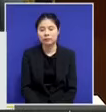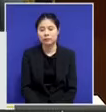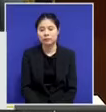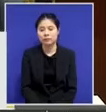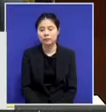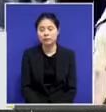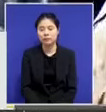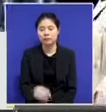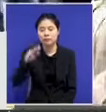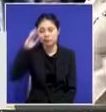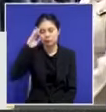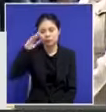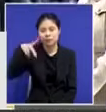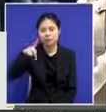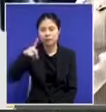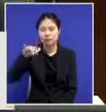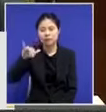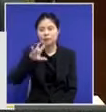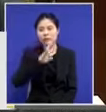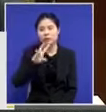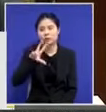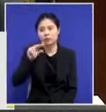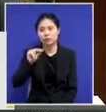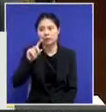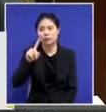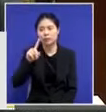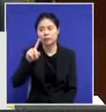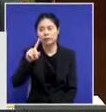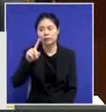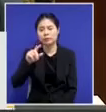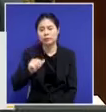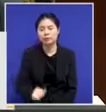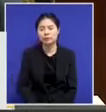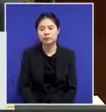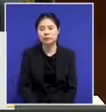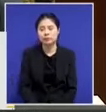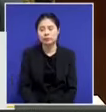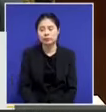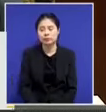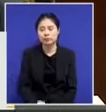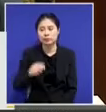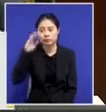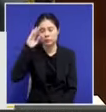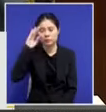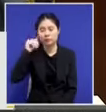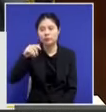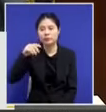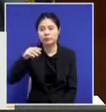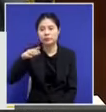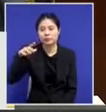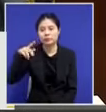พลเอกประยุทธ์ครับ 731พลโทอัมพลชูปทุม พลเอกประยุทธ์จันทร์โอชา